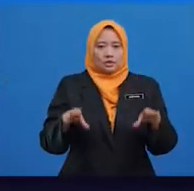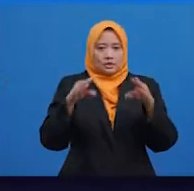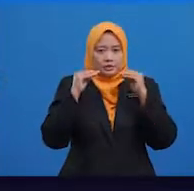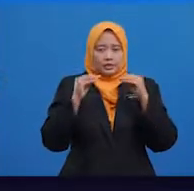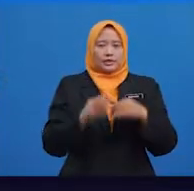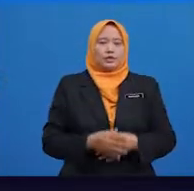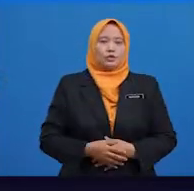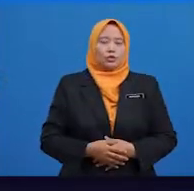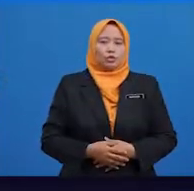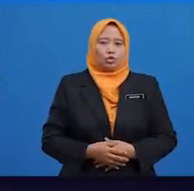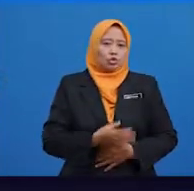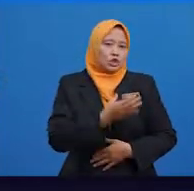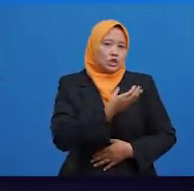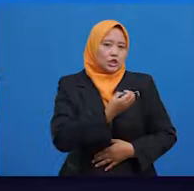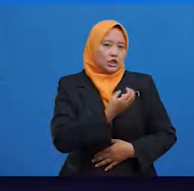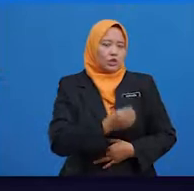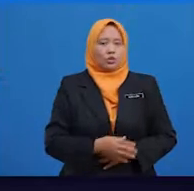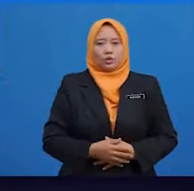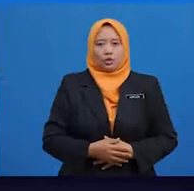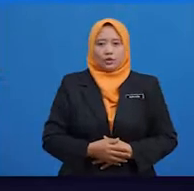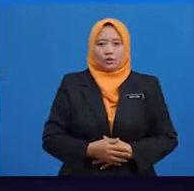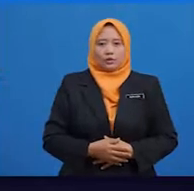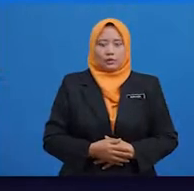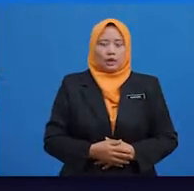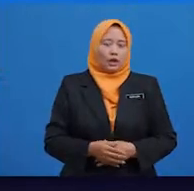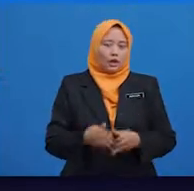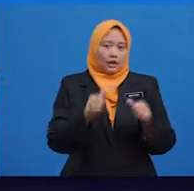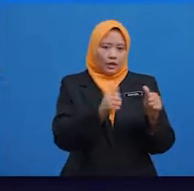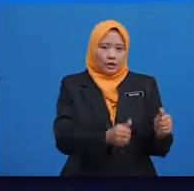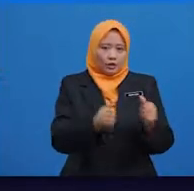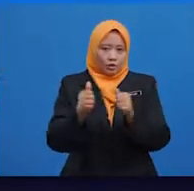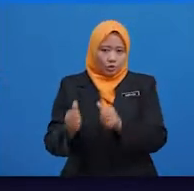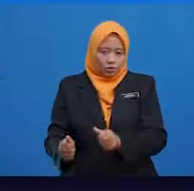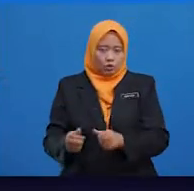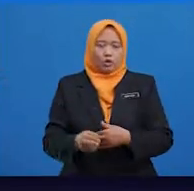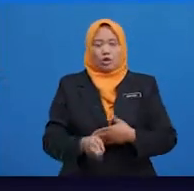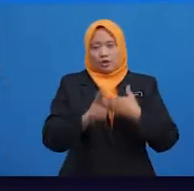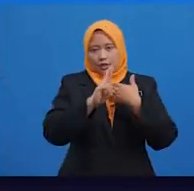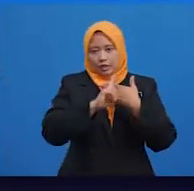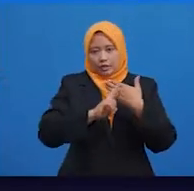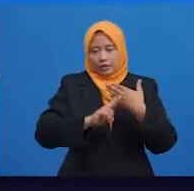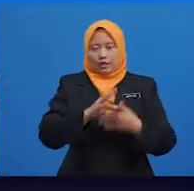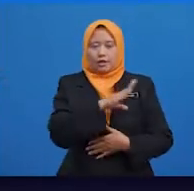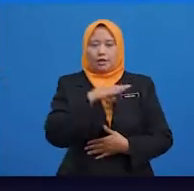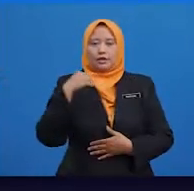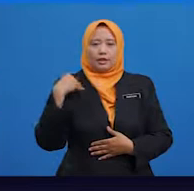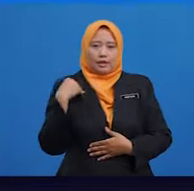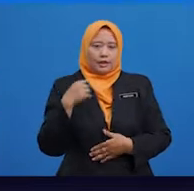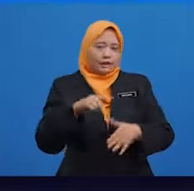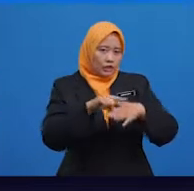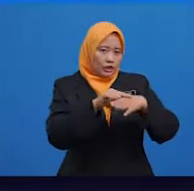dan dapat mengatur komposisi darah dalam tisu jantung. Bahagian yang